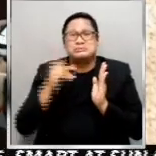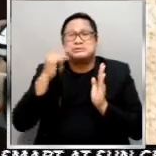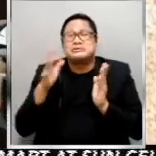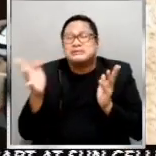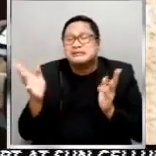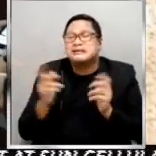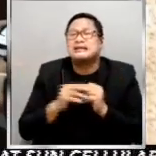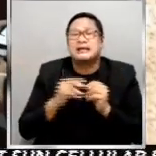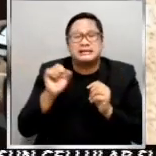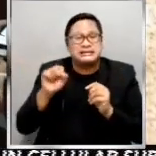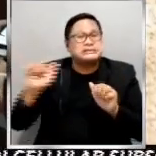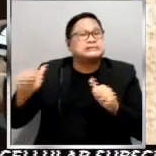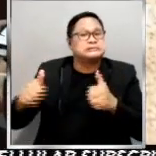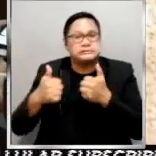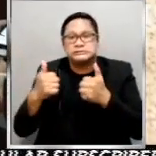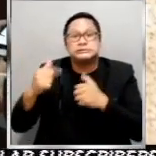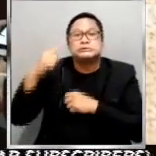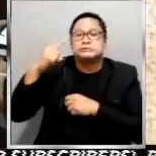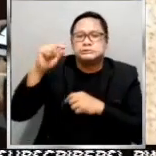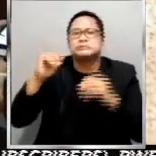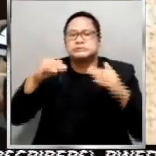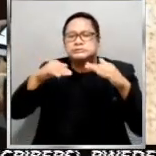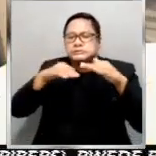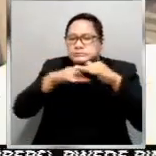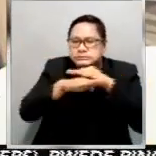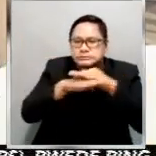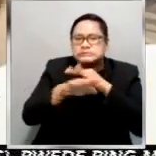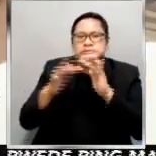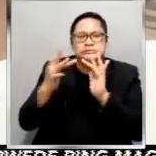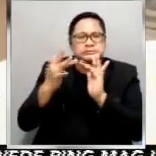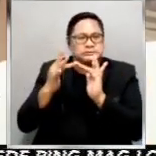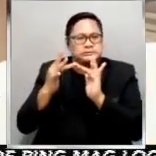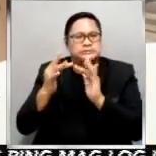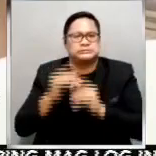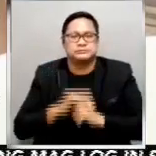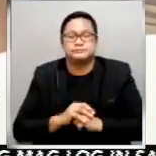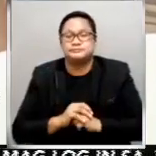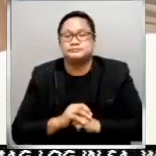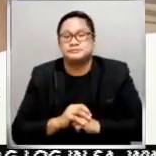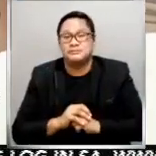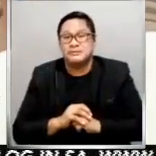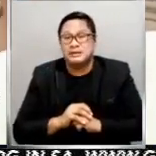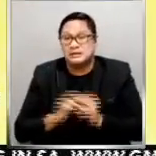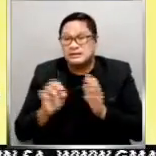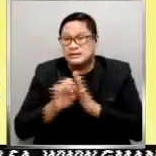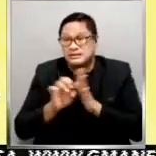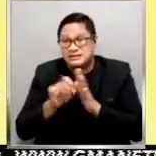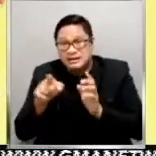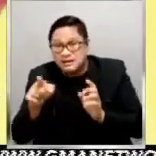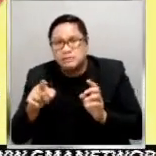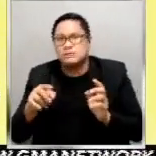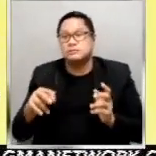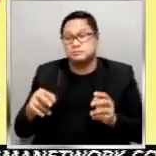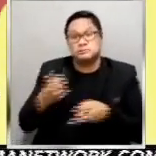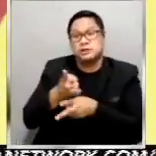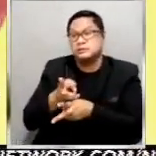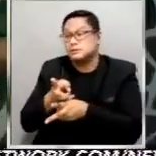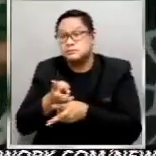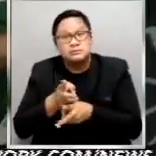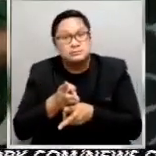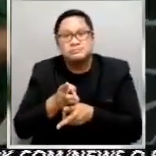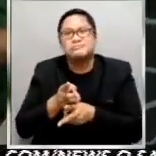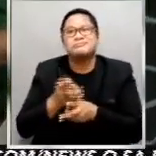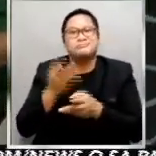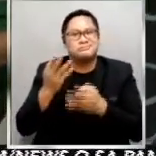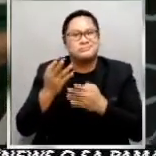hamon ng bilis at access ng internet providers. Kaya kapag hindi maaga pang nagbabantay, posibleng magkaroon ng paglabag